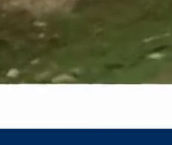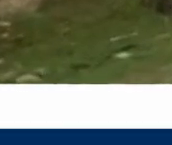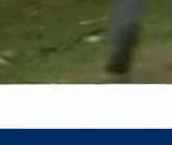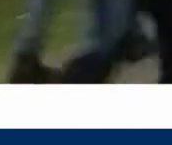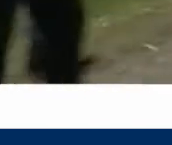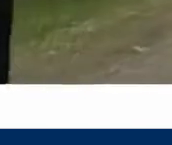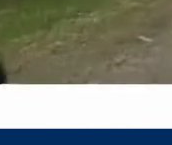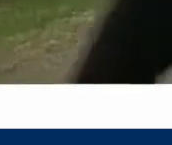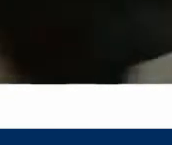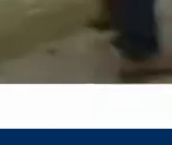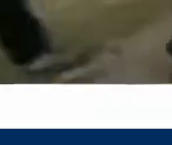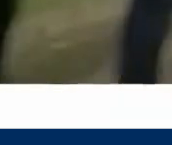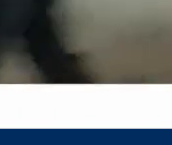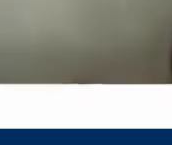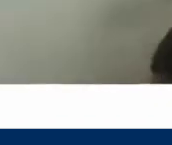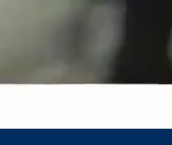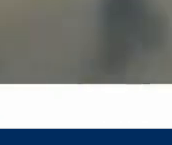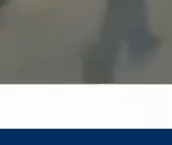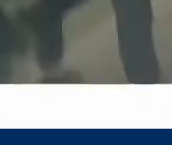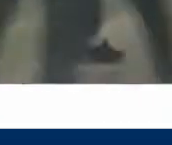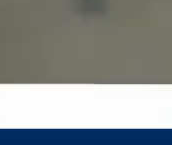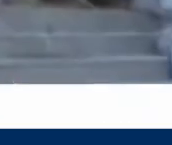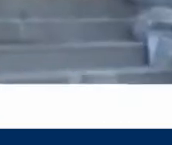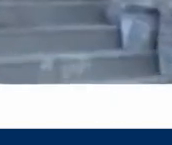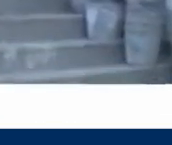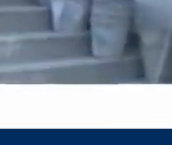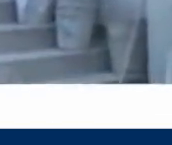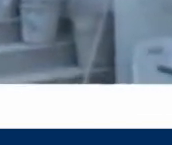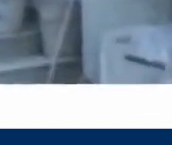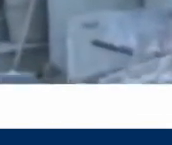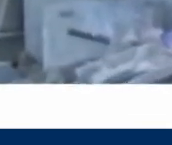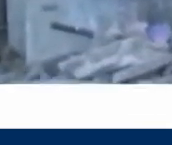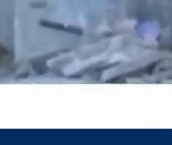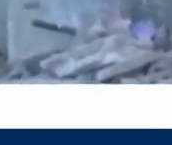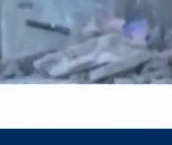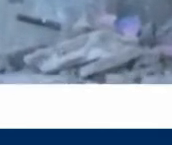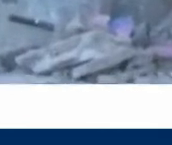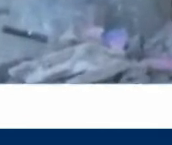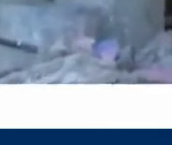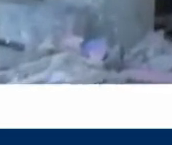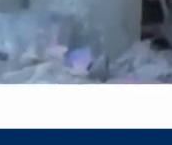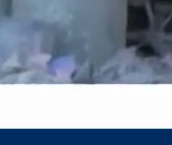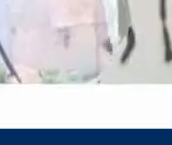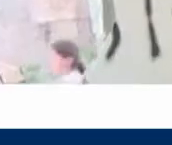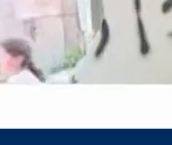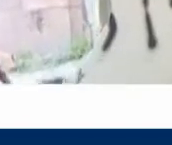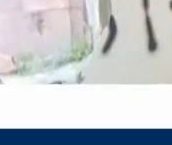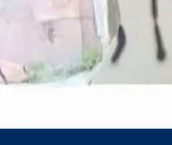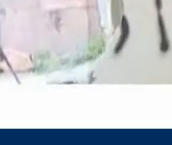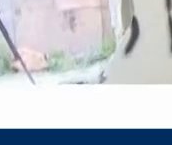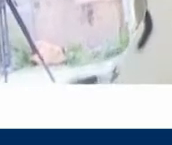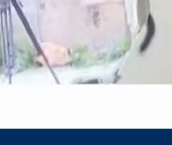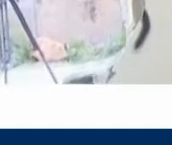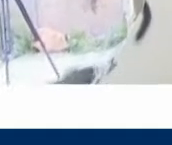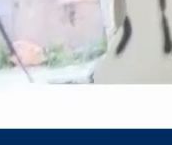פרשת שירין אבו אקלה. צהל פרסם את תחקיר מותה של העיתונאית בג'נין, ממנו עולה כי ישנה סבירות גבוהה שהירי